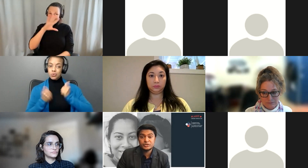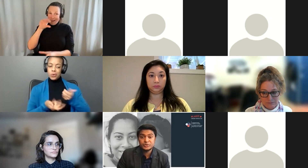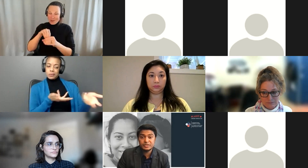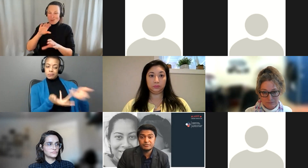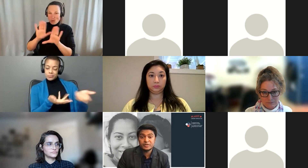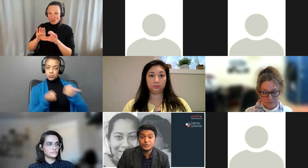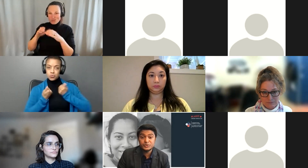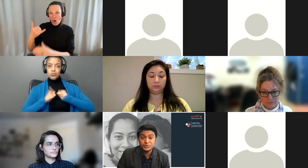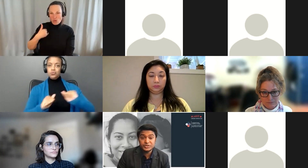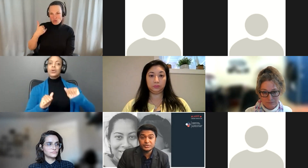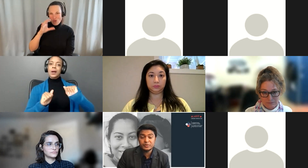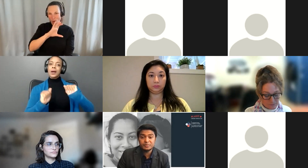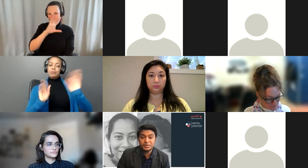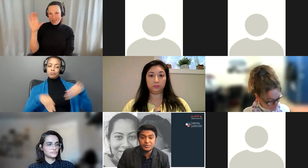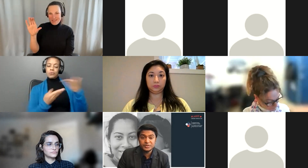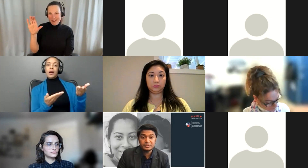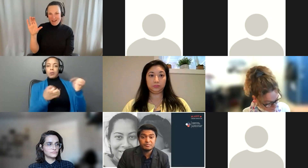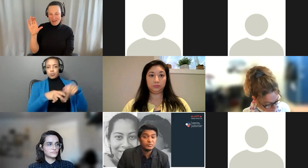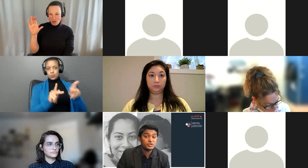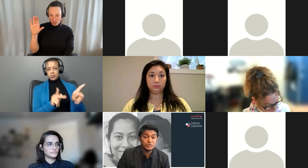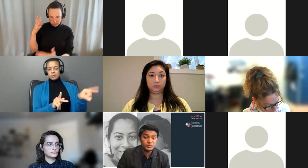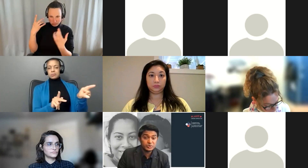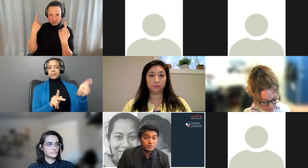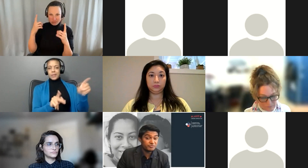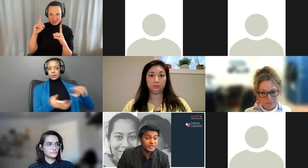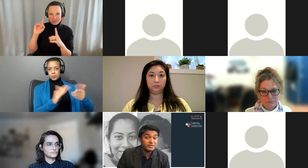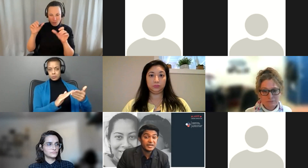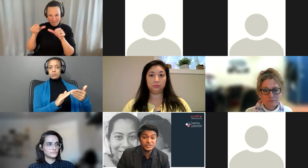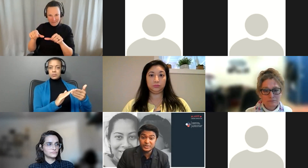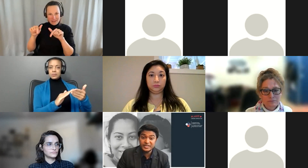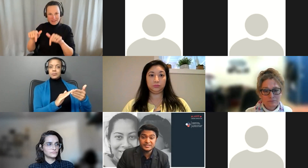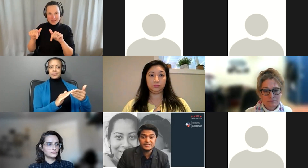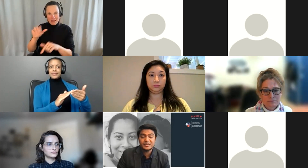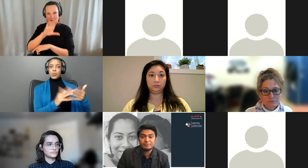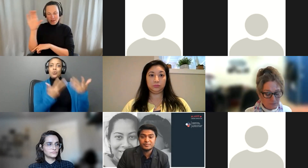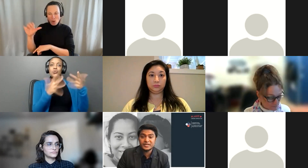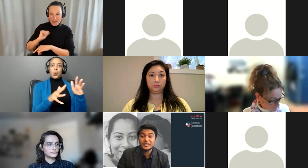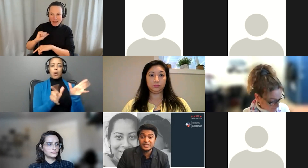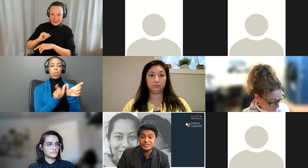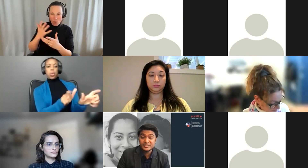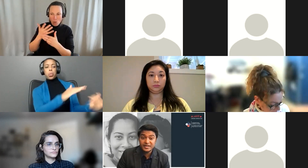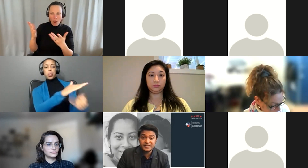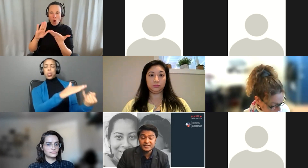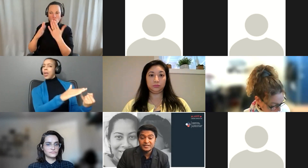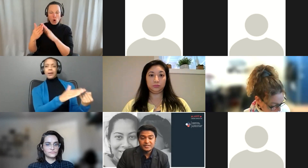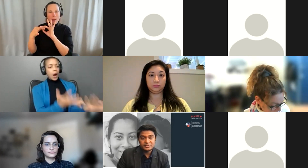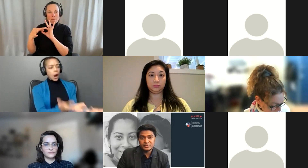Et nous faisons notre mieux pour donner une opportunité aux membres de la communauté de ne pas se sentir